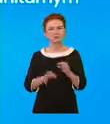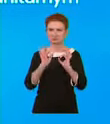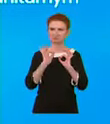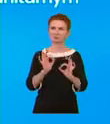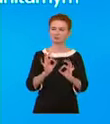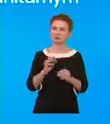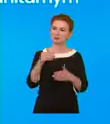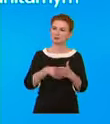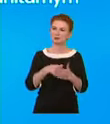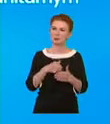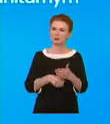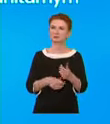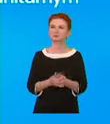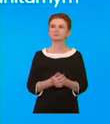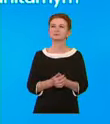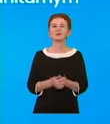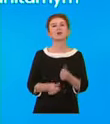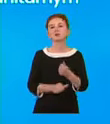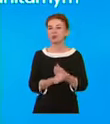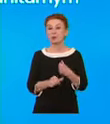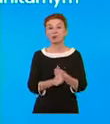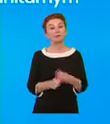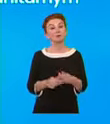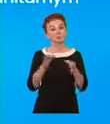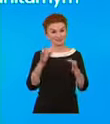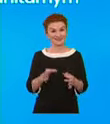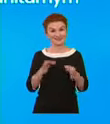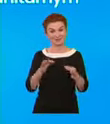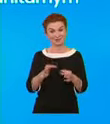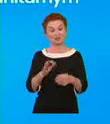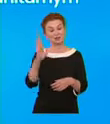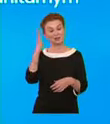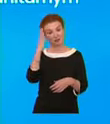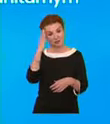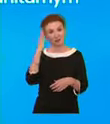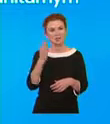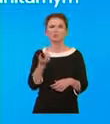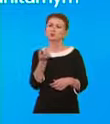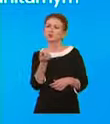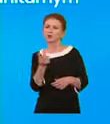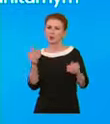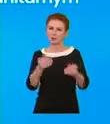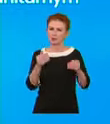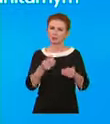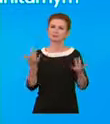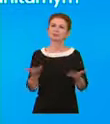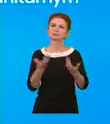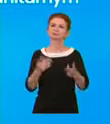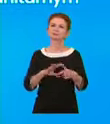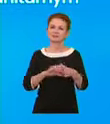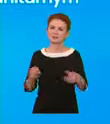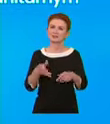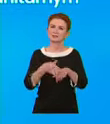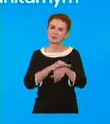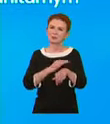te obostrzenia. Dlatego dzisiaj jesteśmy przekonani, że możemy kilka z nich poluzować w racjonalny sposób, jednocześnie